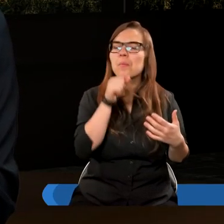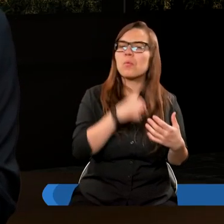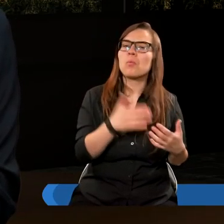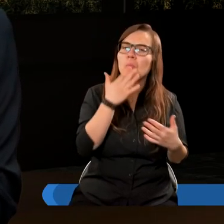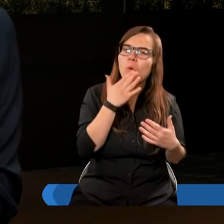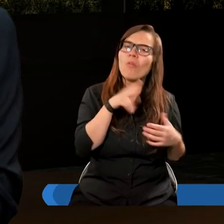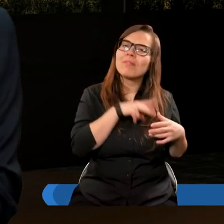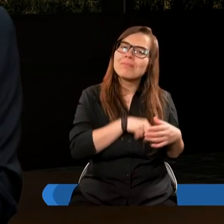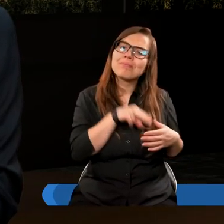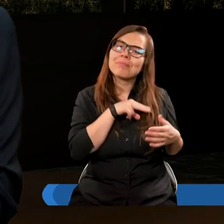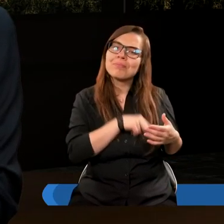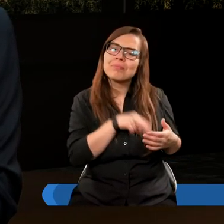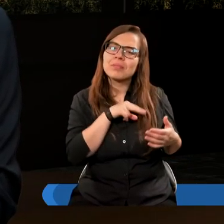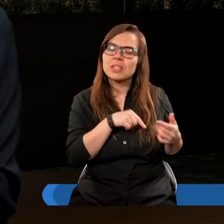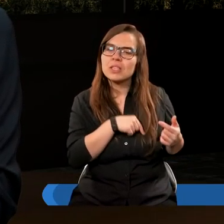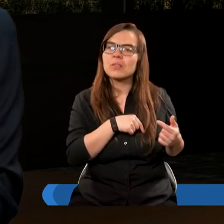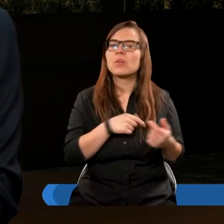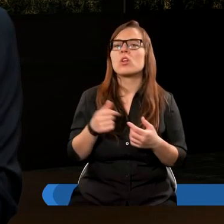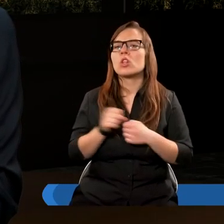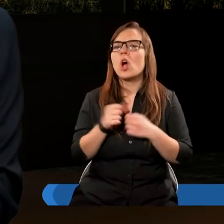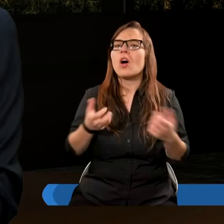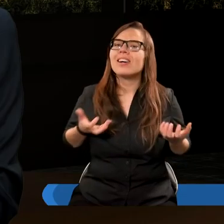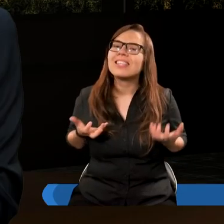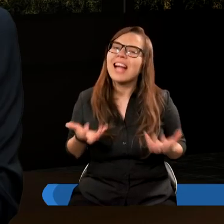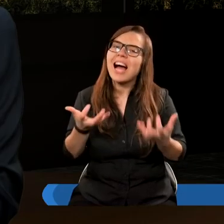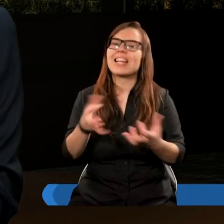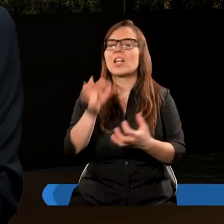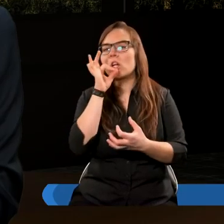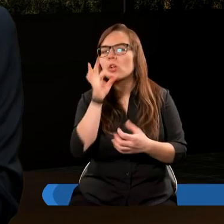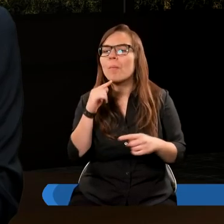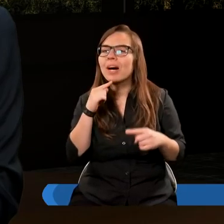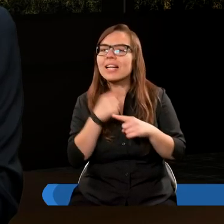mówi do nas, zachęca do dobrych decyzji,